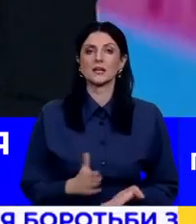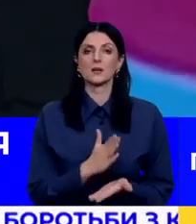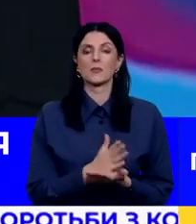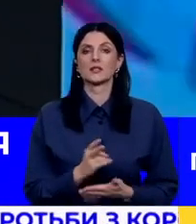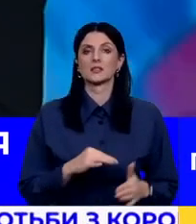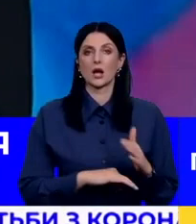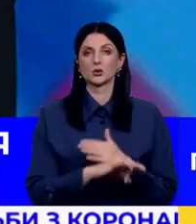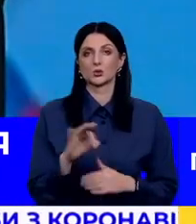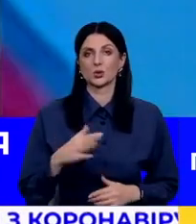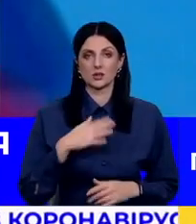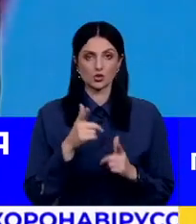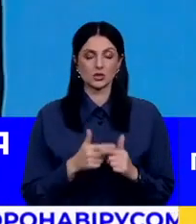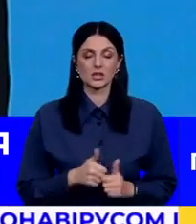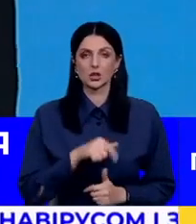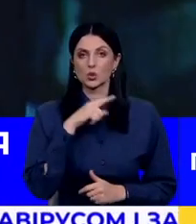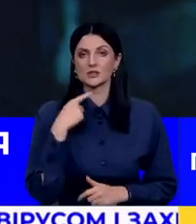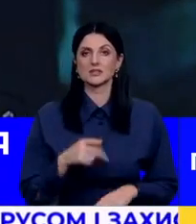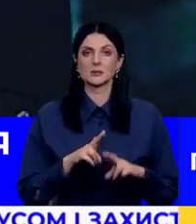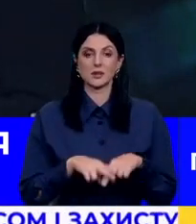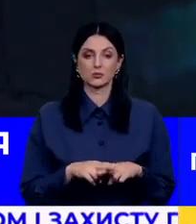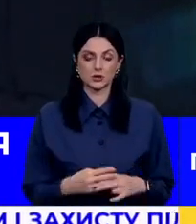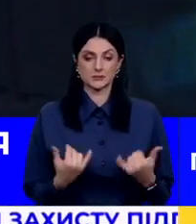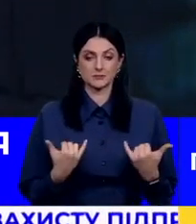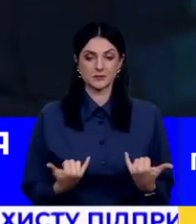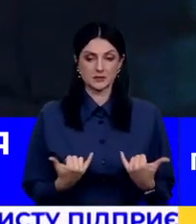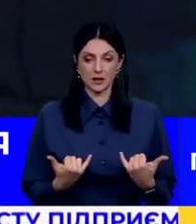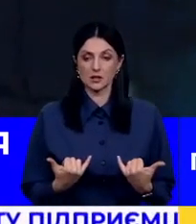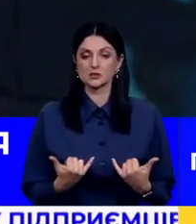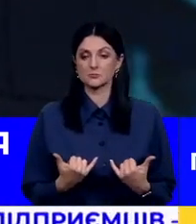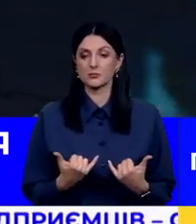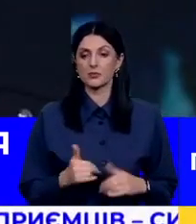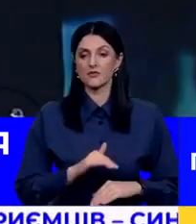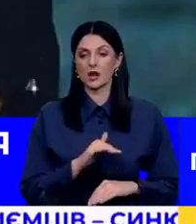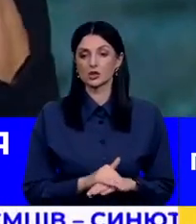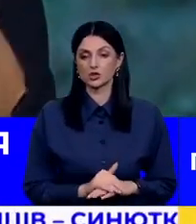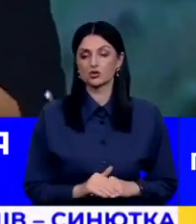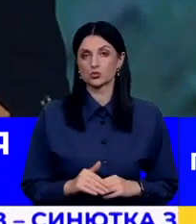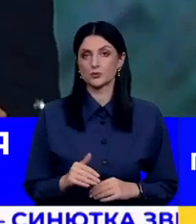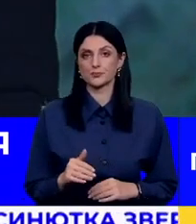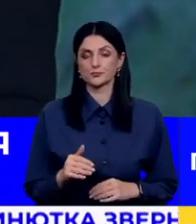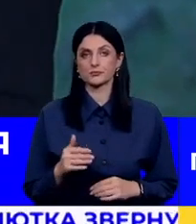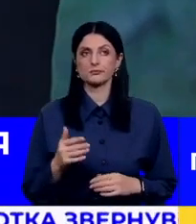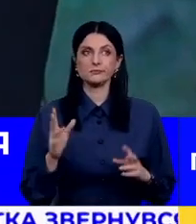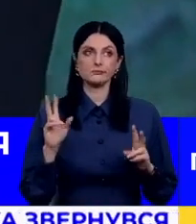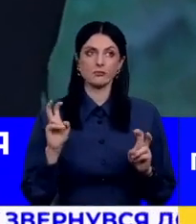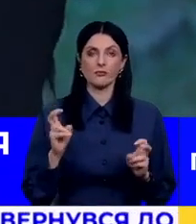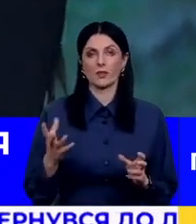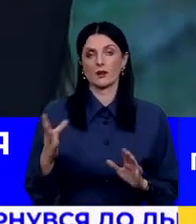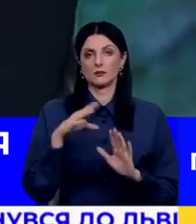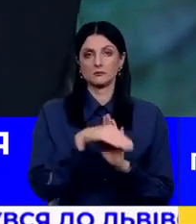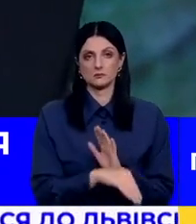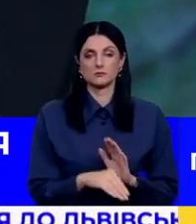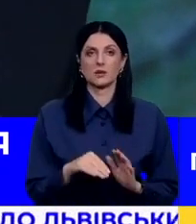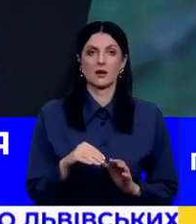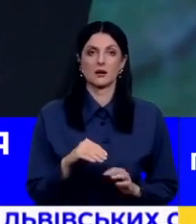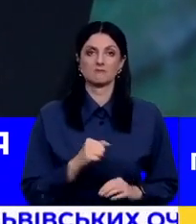нашої країни російські паспорти, ну, зараз закликаються фактично найманцями, такими миротворцями у Нагірний